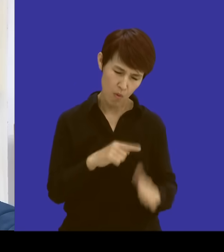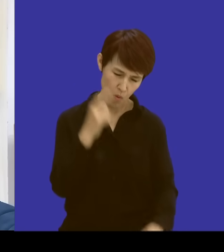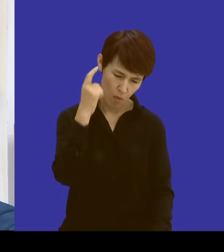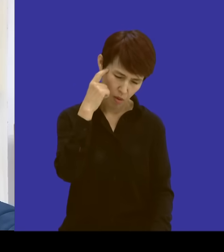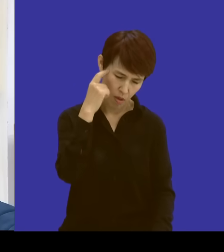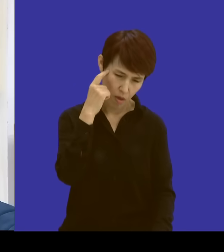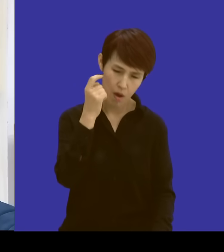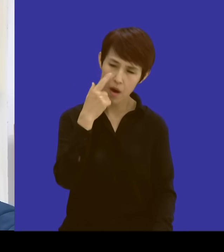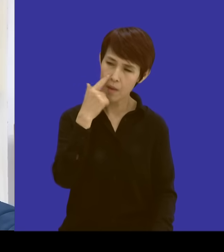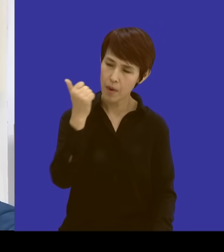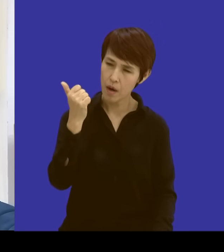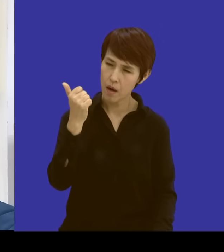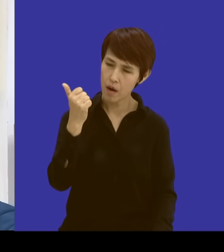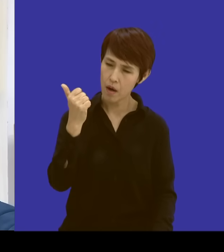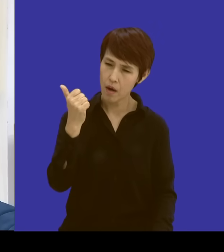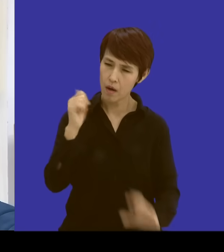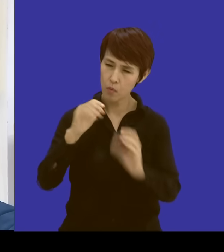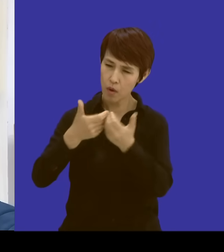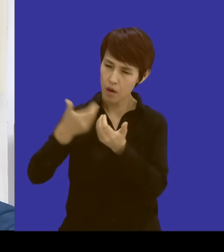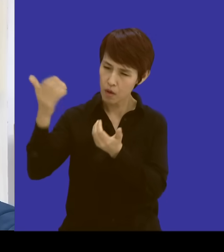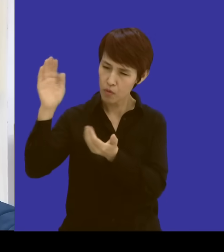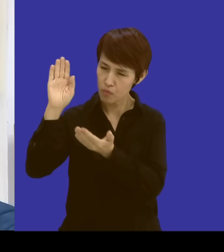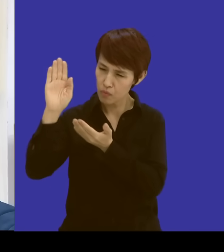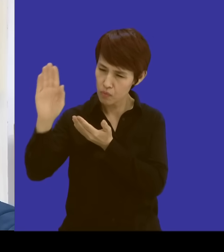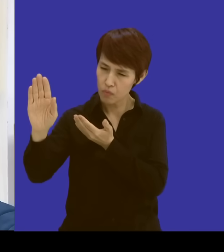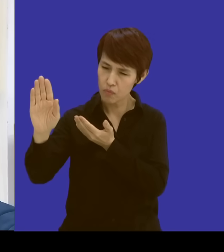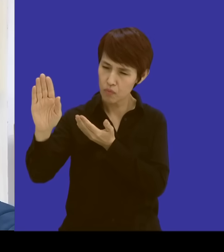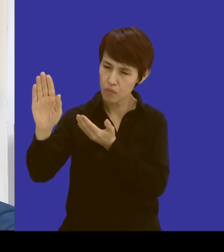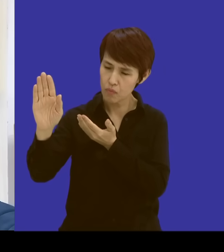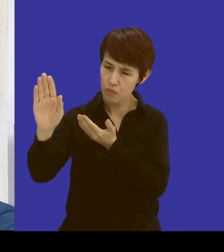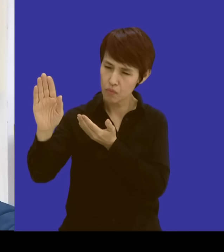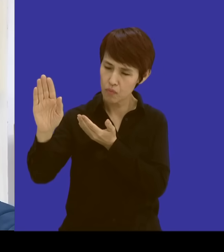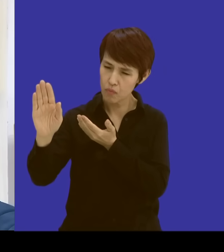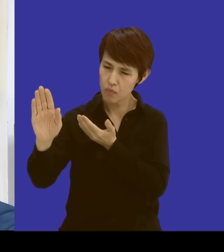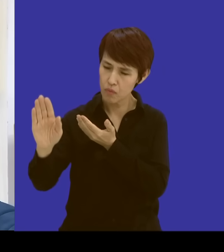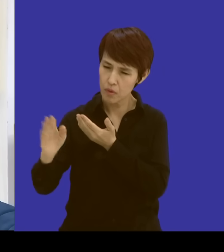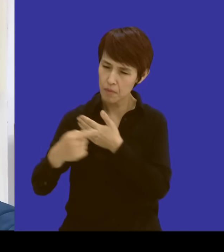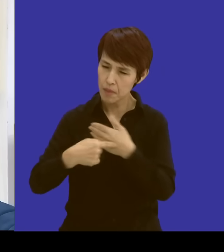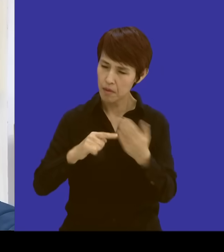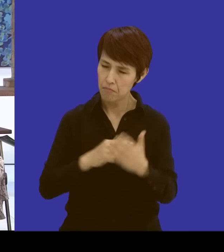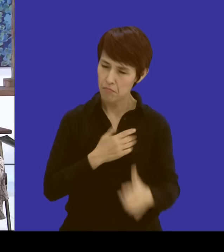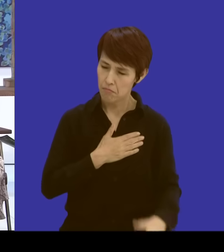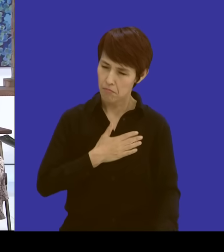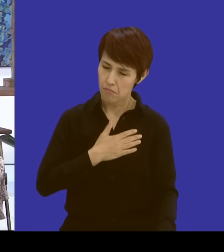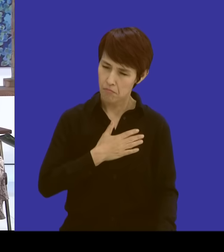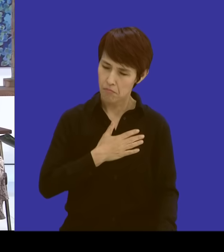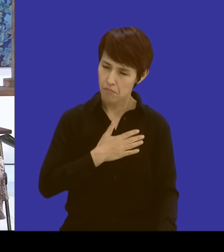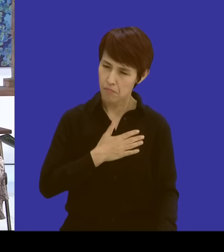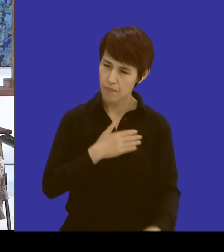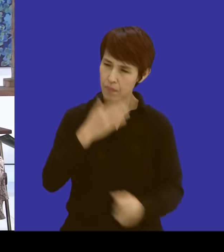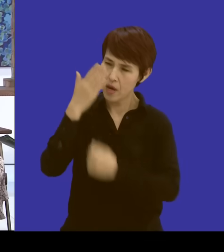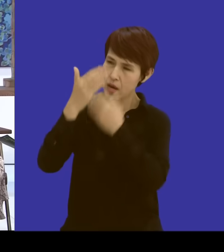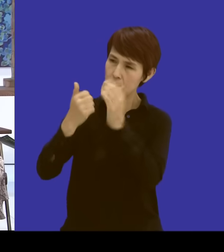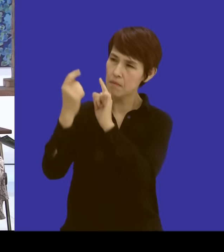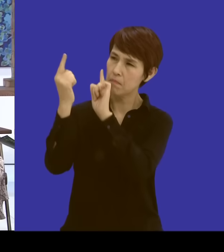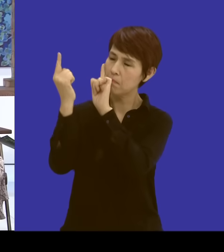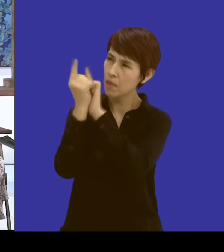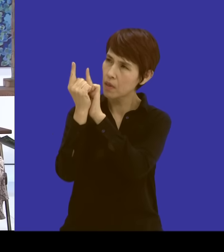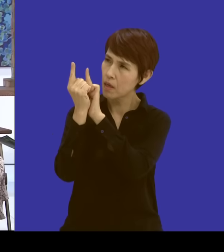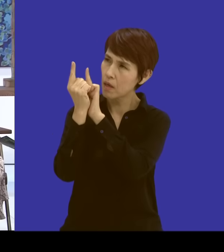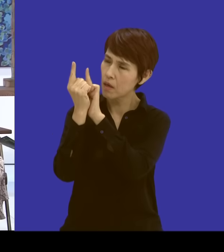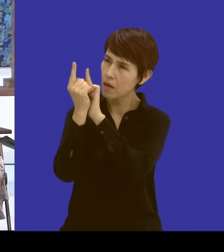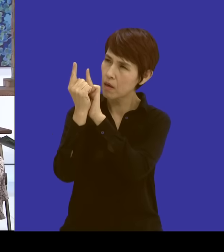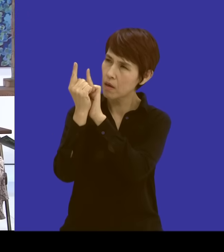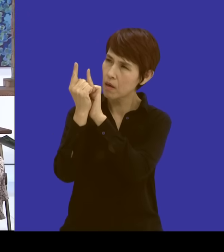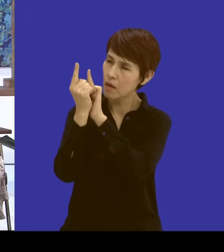아버지 돌아가신 이후에 제가 겪었던 어떤 일들이 이게 내가 하나님을 만나는 일과 이런 것에 어떤